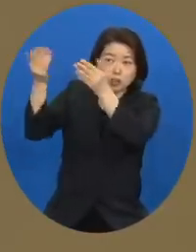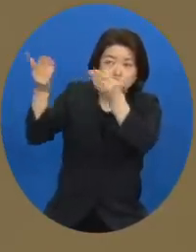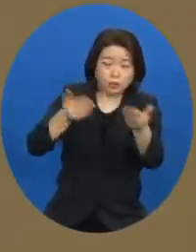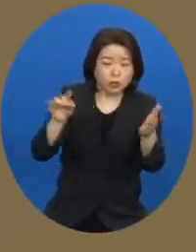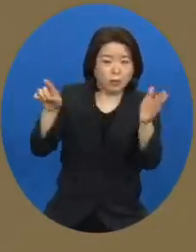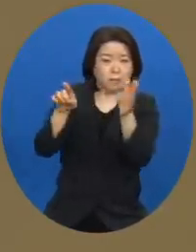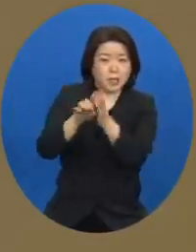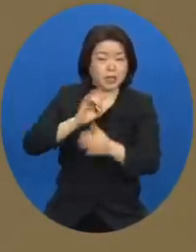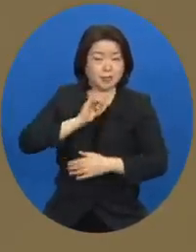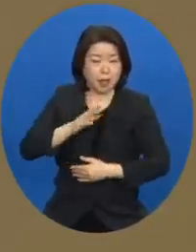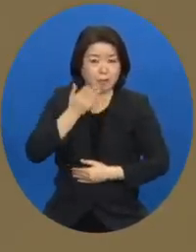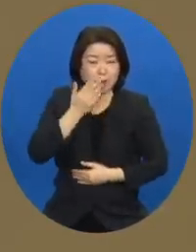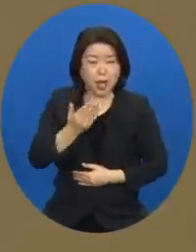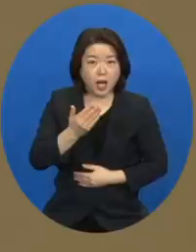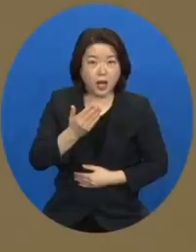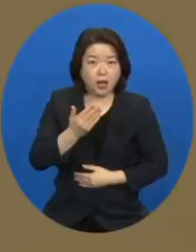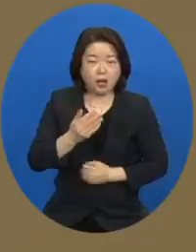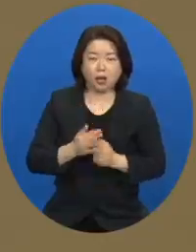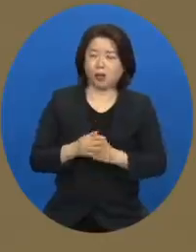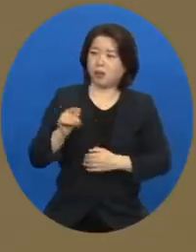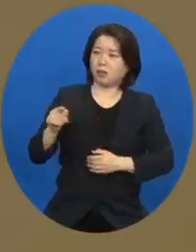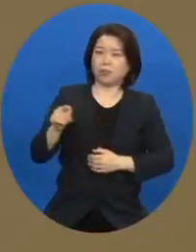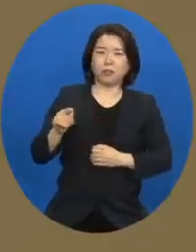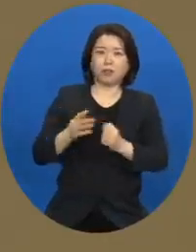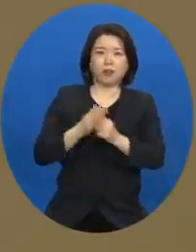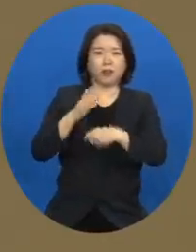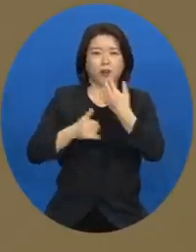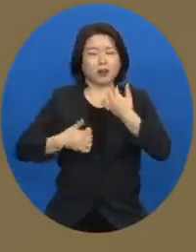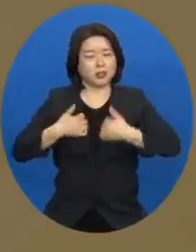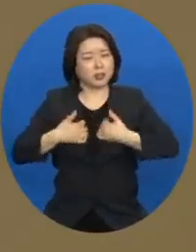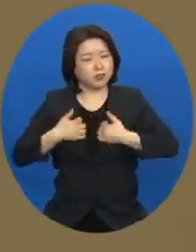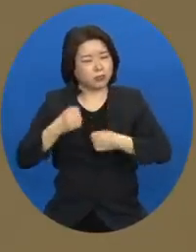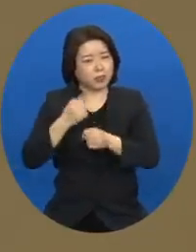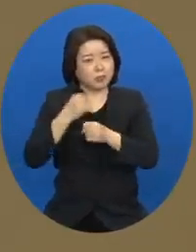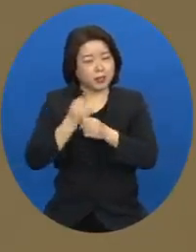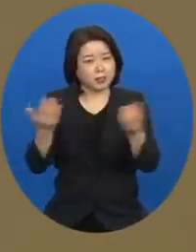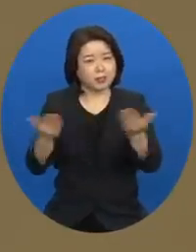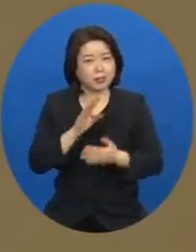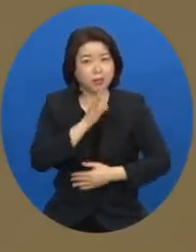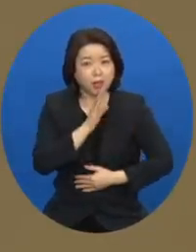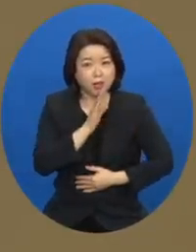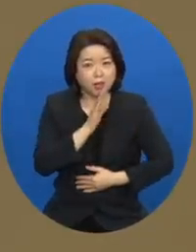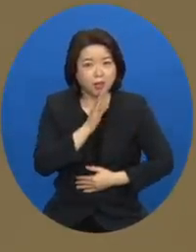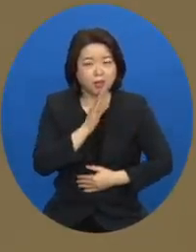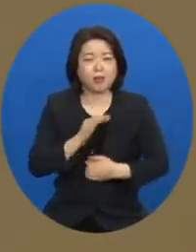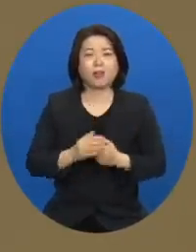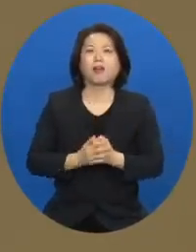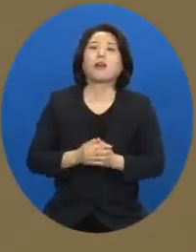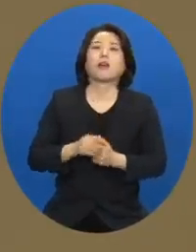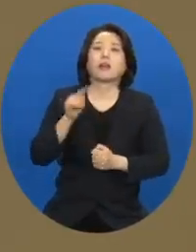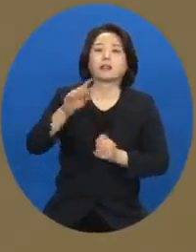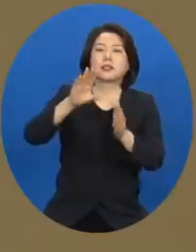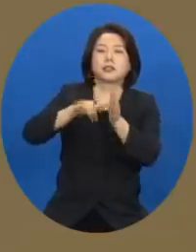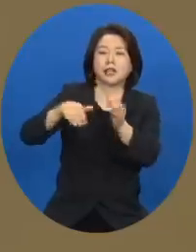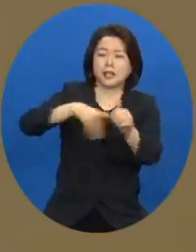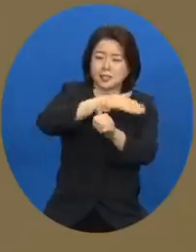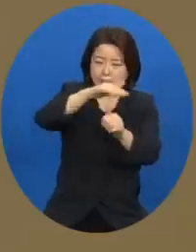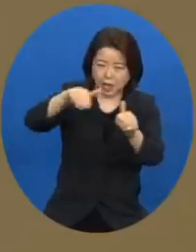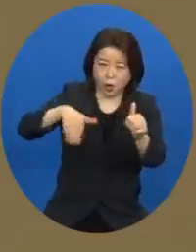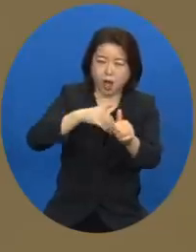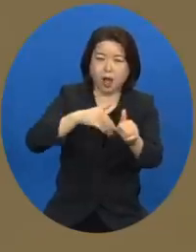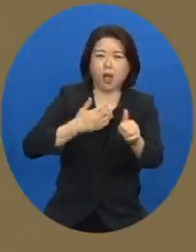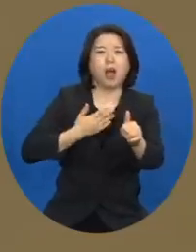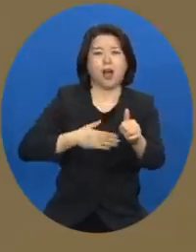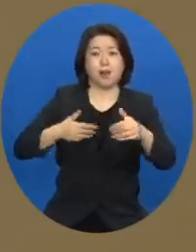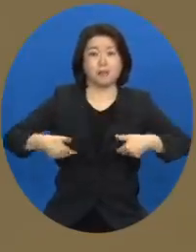하면 된다, 그게 그렇게 하나님을 기쁘시게 하는 것입니까? 그때 상황을, 시대 상황을